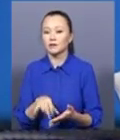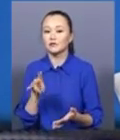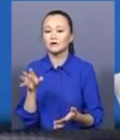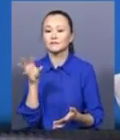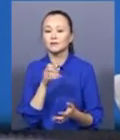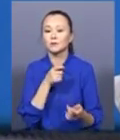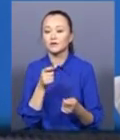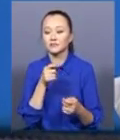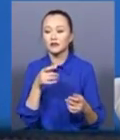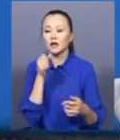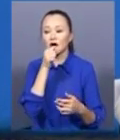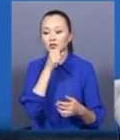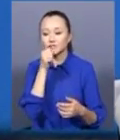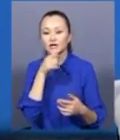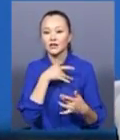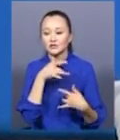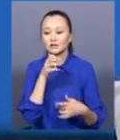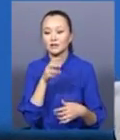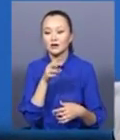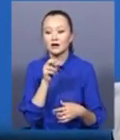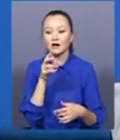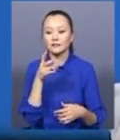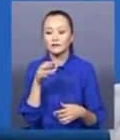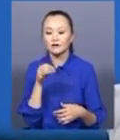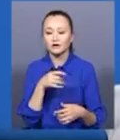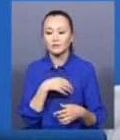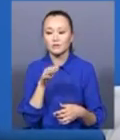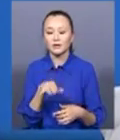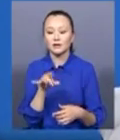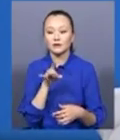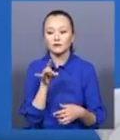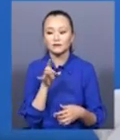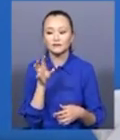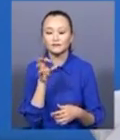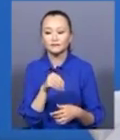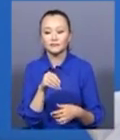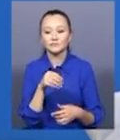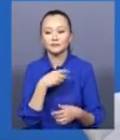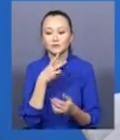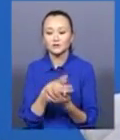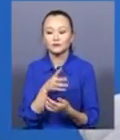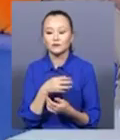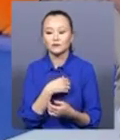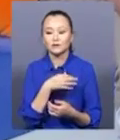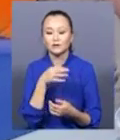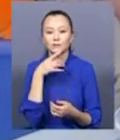всех правительственных концертах, как, ну, киндер маленький, я маленького ростика, все, и даже мне казали, что мне много лет. Я